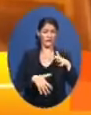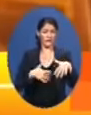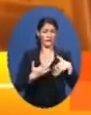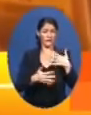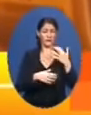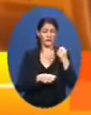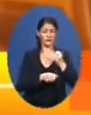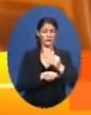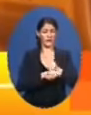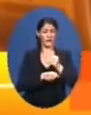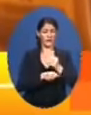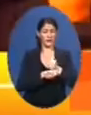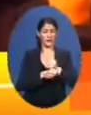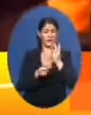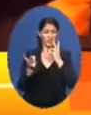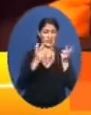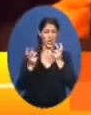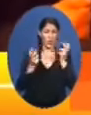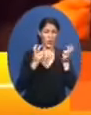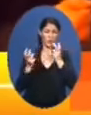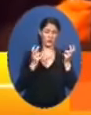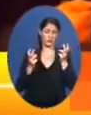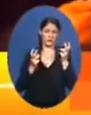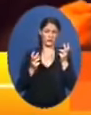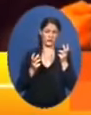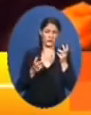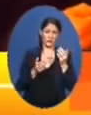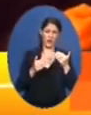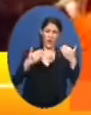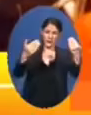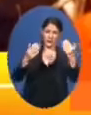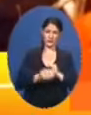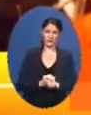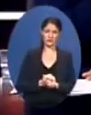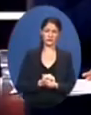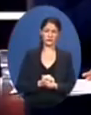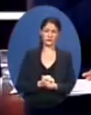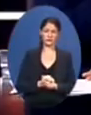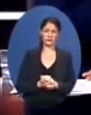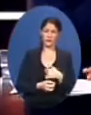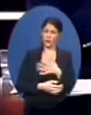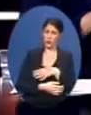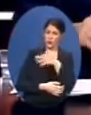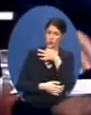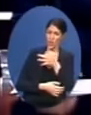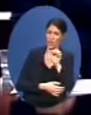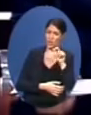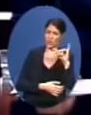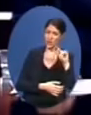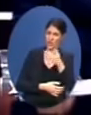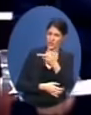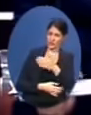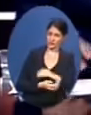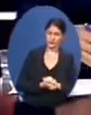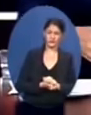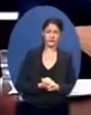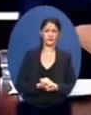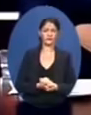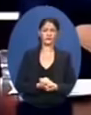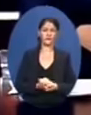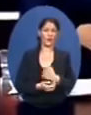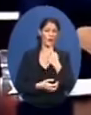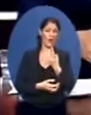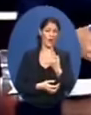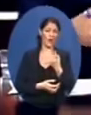בשכר כזה ואז צברתי ניסיון והתקדמתי. מרבית האנשים... כן, אז אני רוצה באמת לשאול את איתי, אני רוצה באמת לשאול אותך איתי, אומר כאן